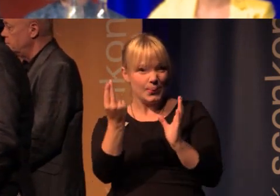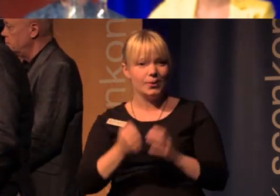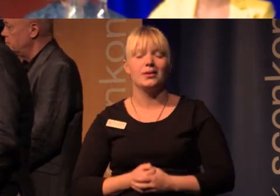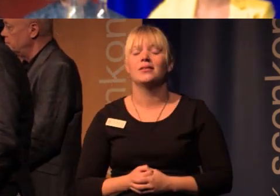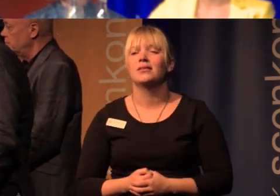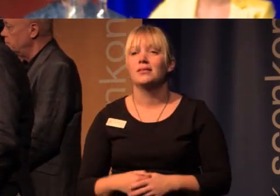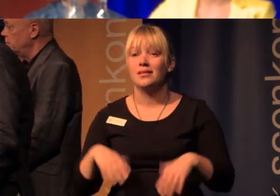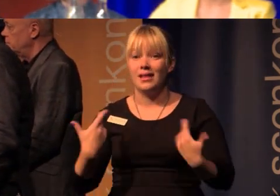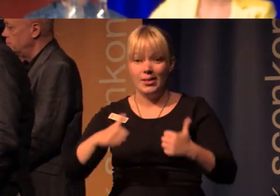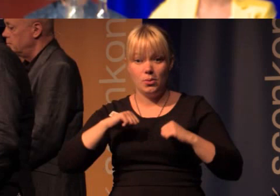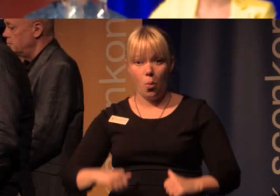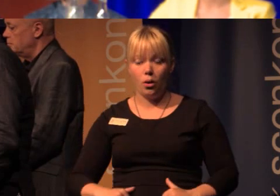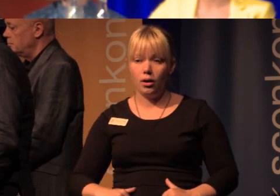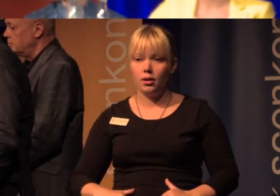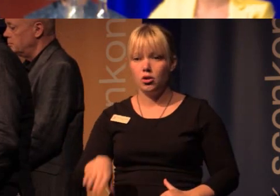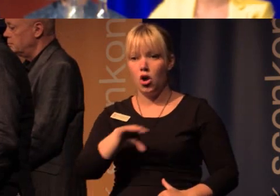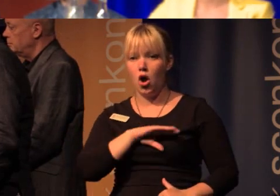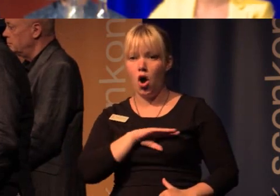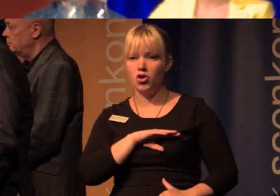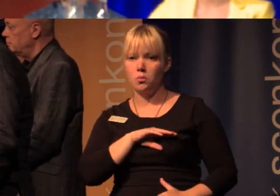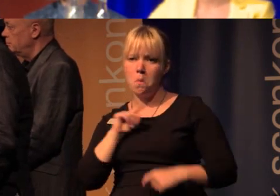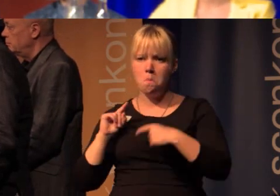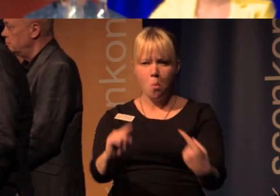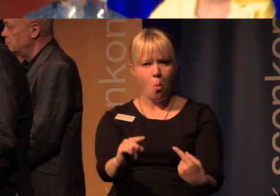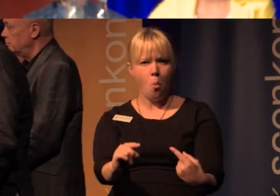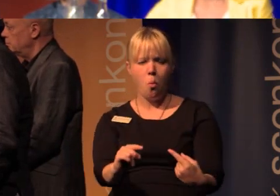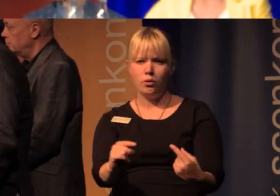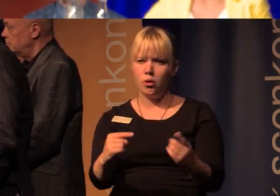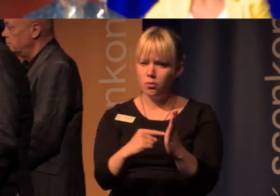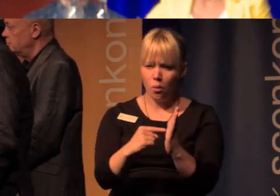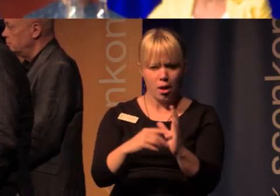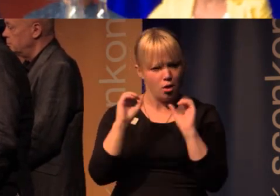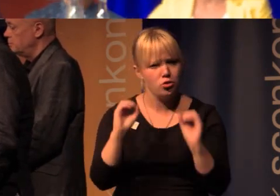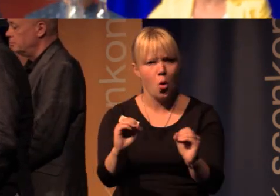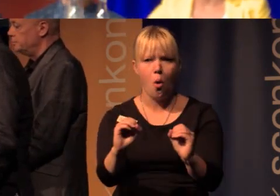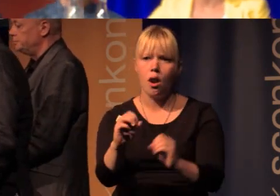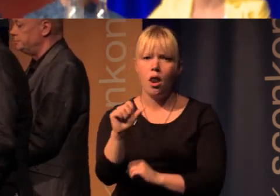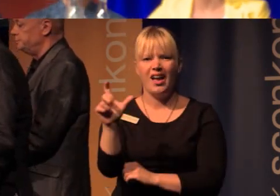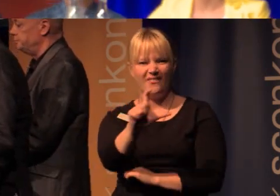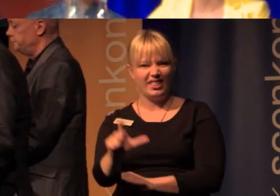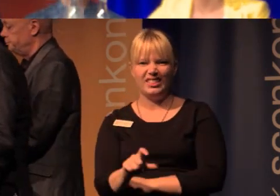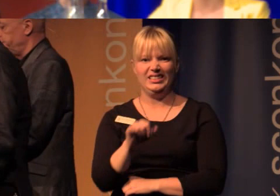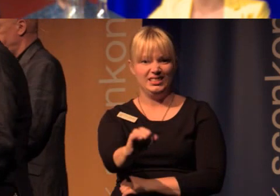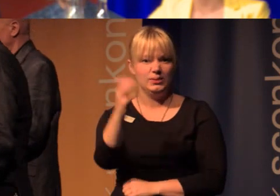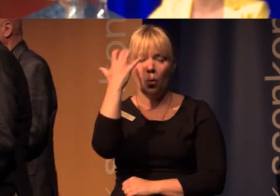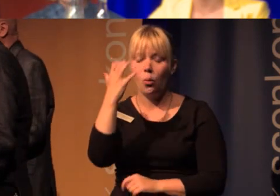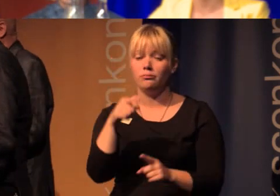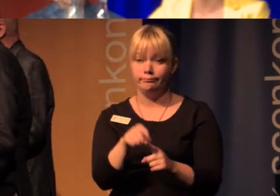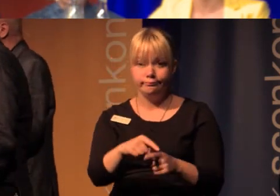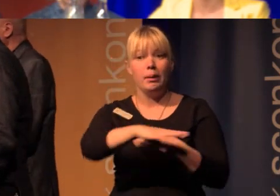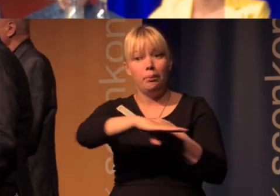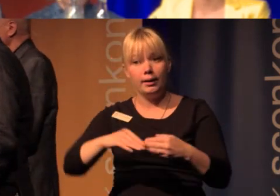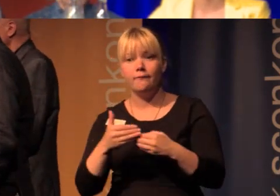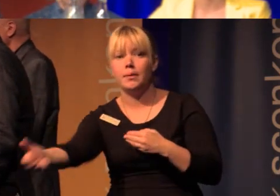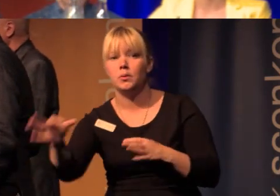med den nolltoleranspolicy mot graffiti som man har i Stockholm. Det blir någonting som också begränsar hur man i framtiden